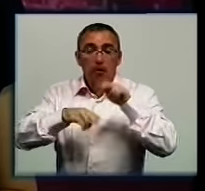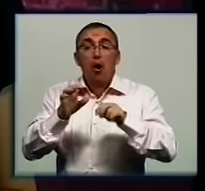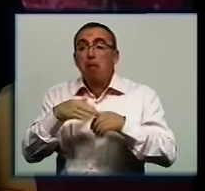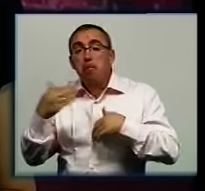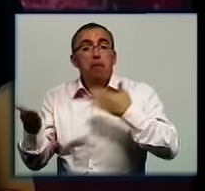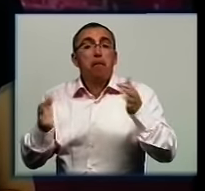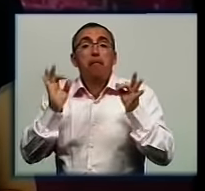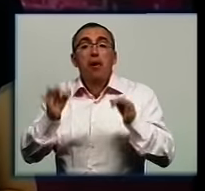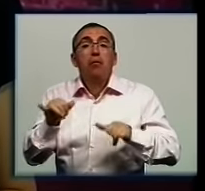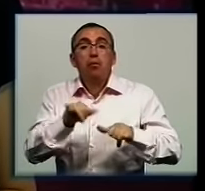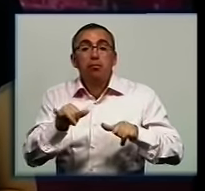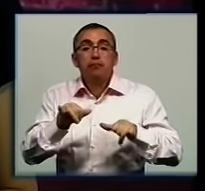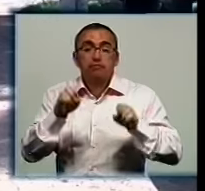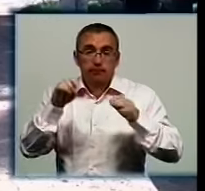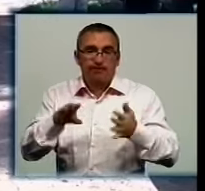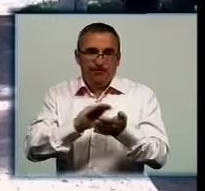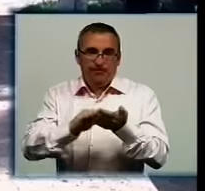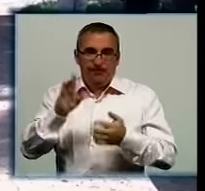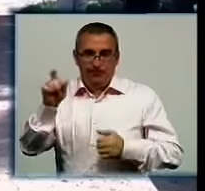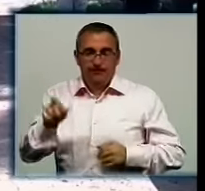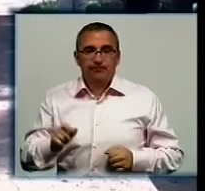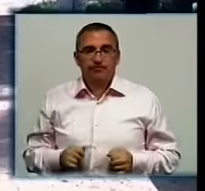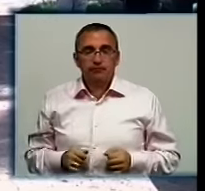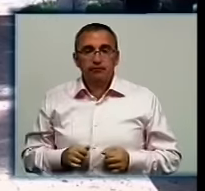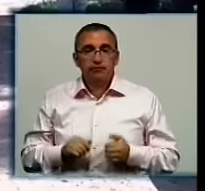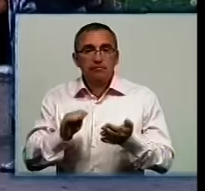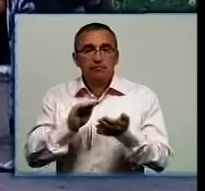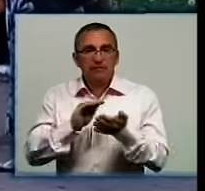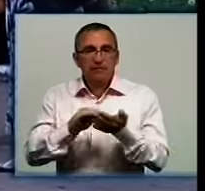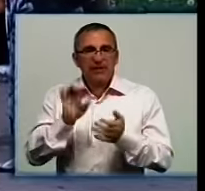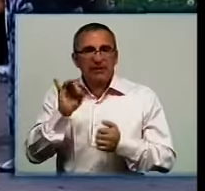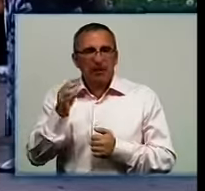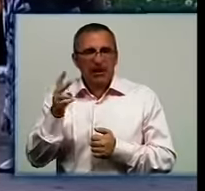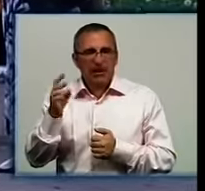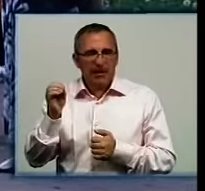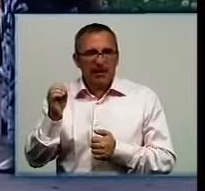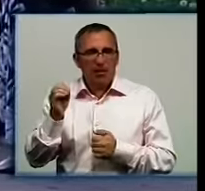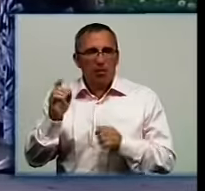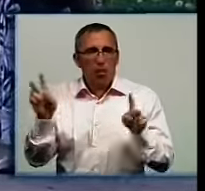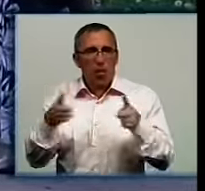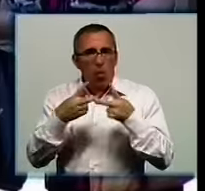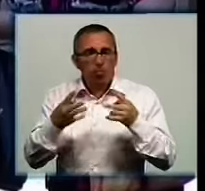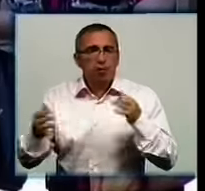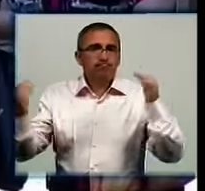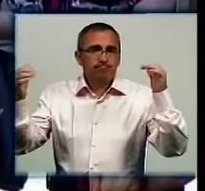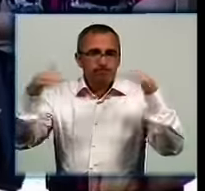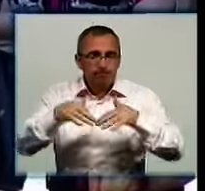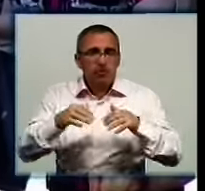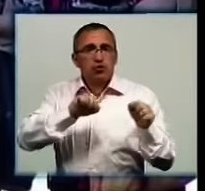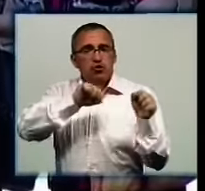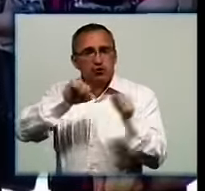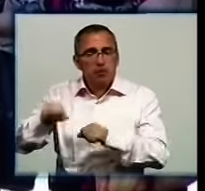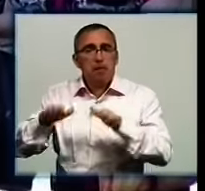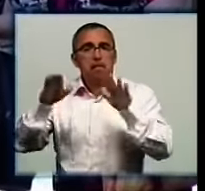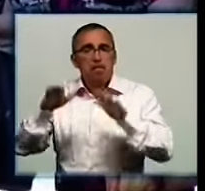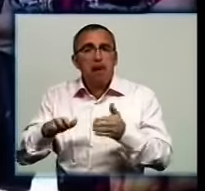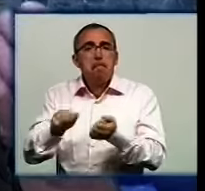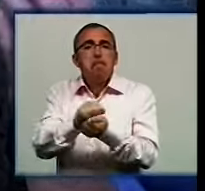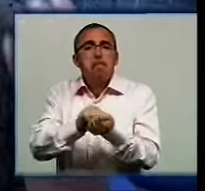правда, з'ясовувала Інна Примак. Жителі села Свірневе з самого ранку біля клубу, говорять, зібралися, аби захистити місцевий